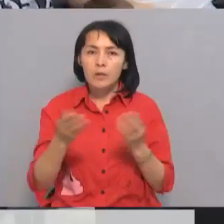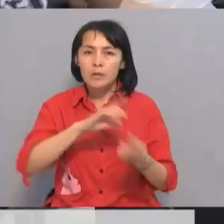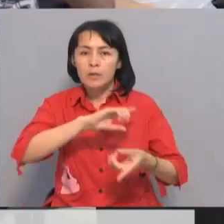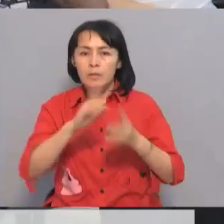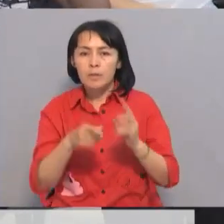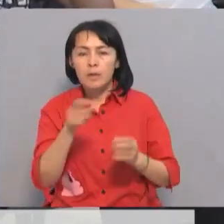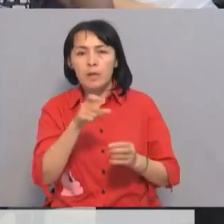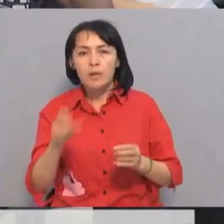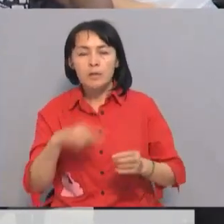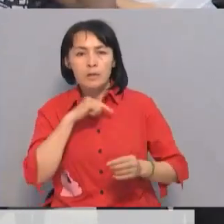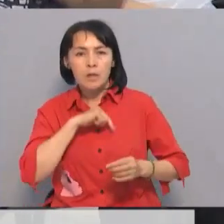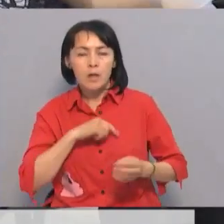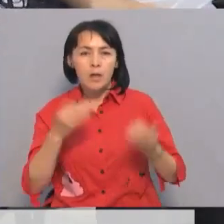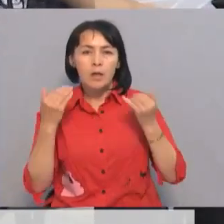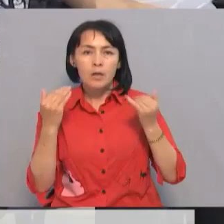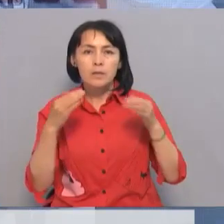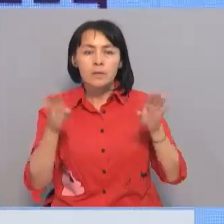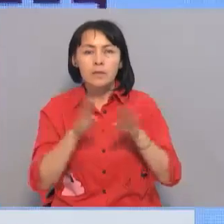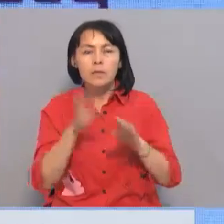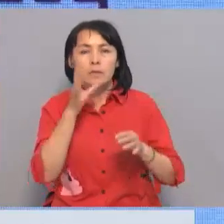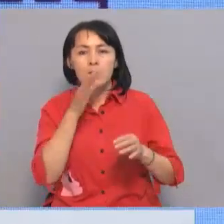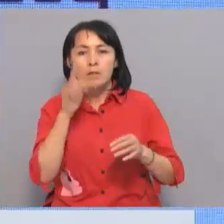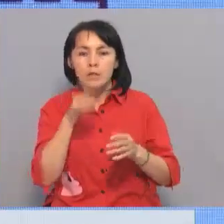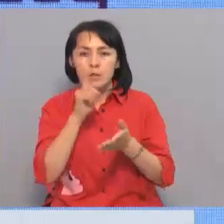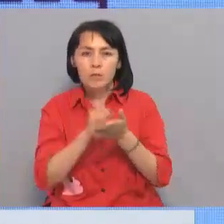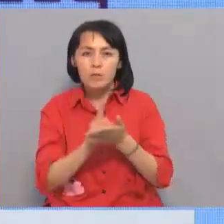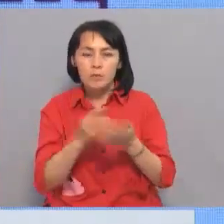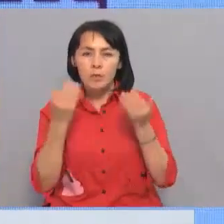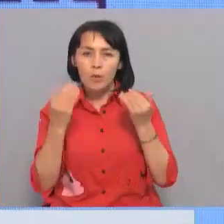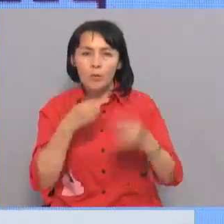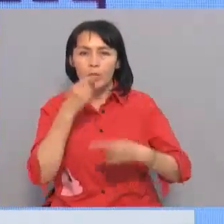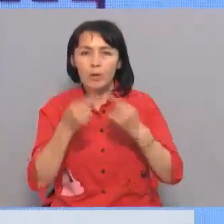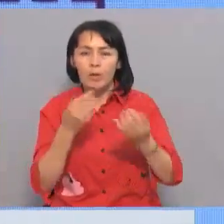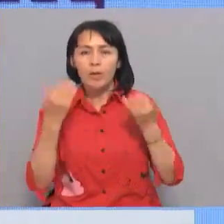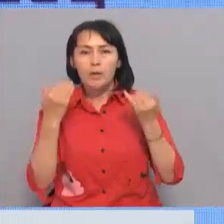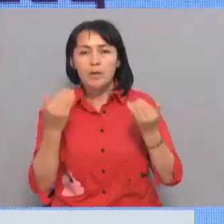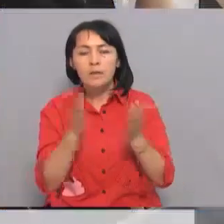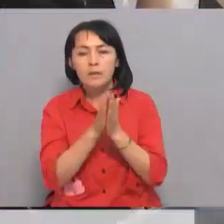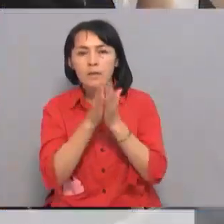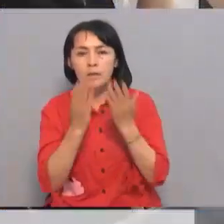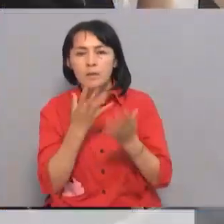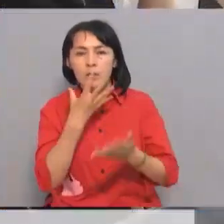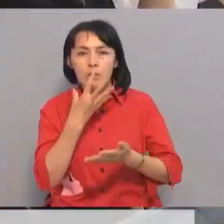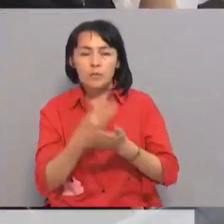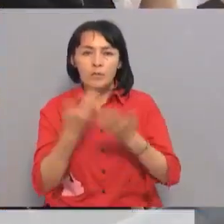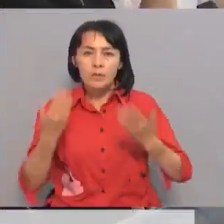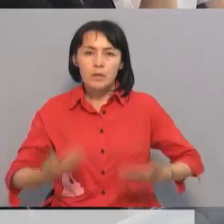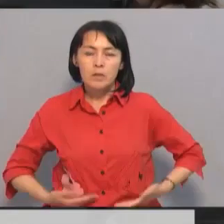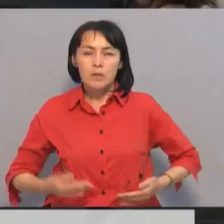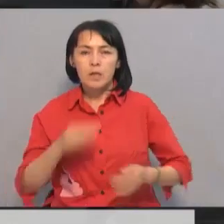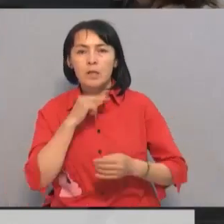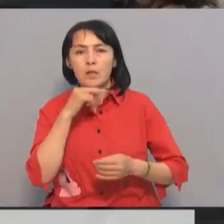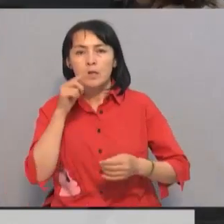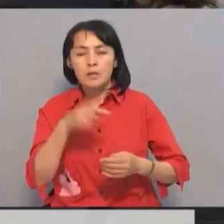меняться человек, его характер, в зависимости от времени и обязательств. Он предпочитал вносить в произведения собственные жизненные